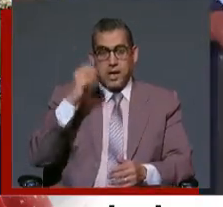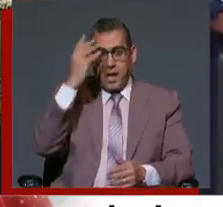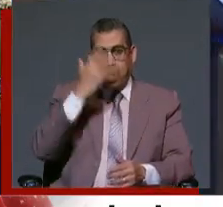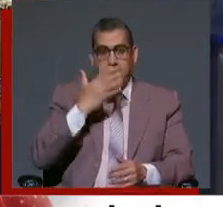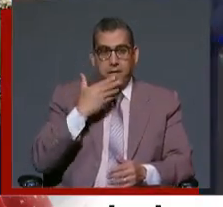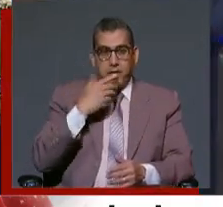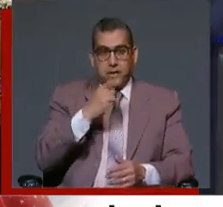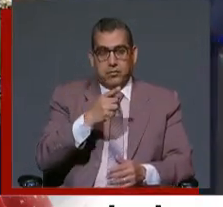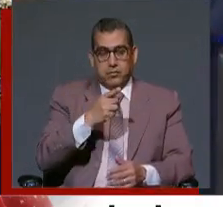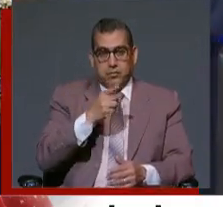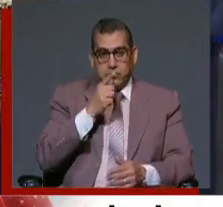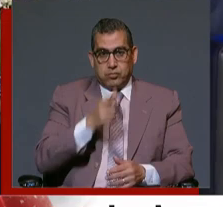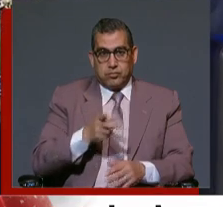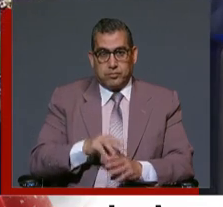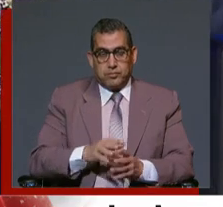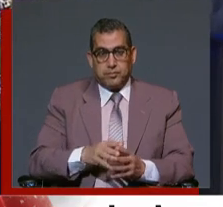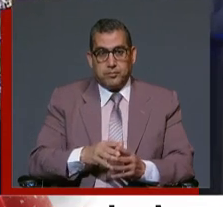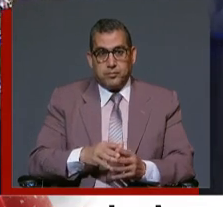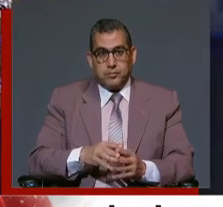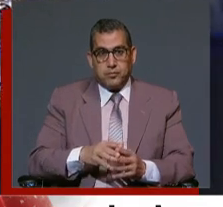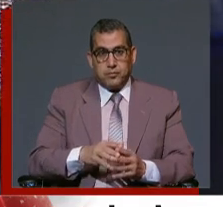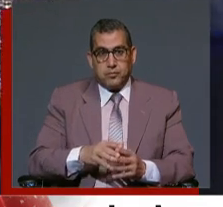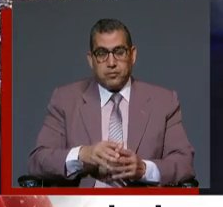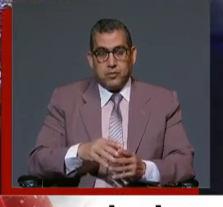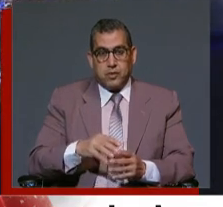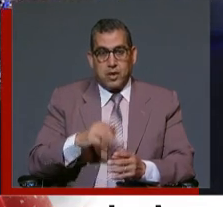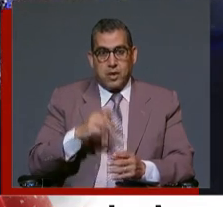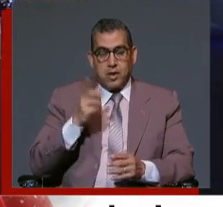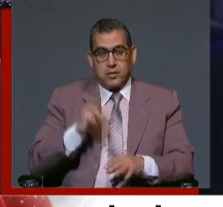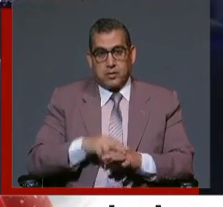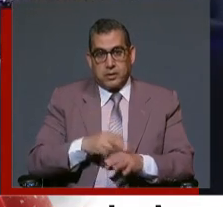القمر ورئيس الاتحاد الأفريقي،